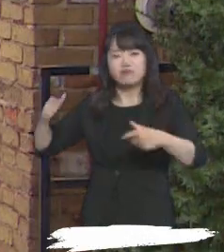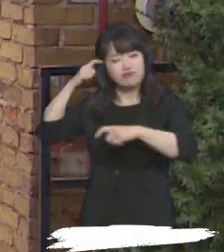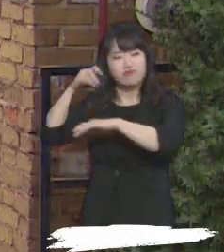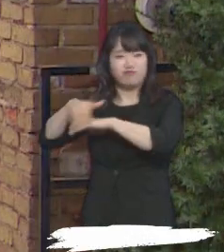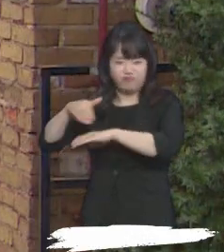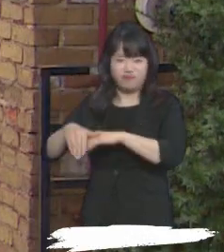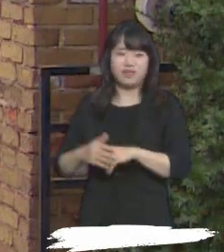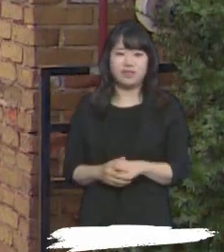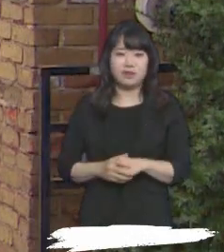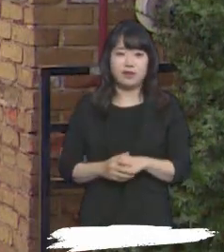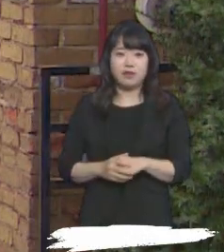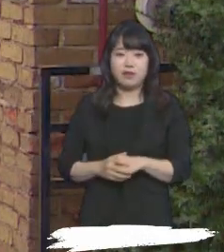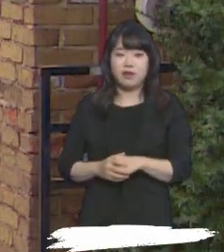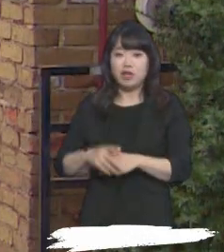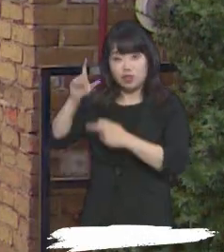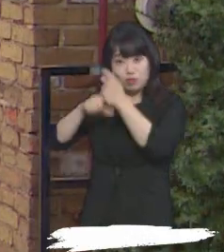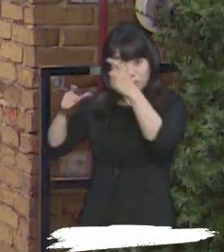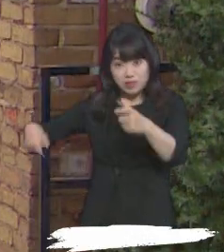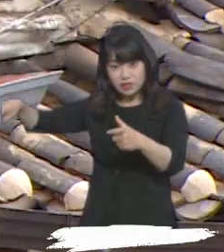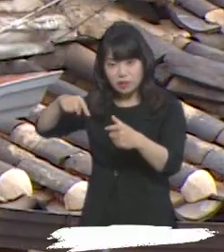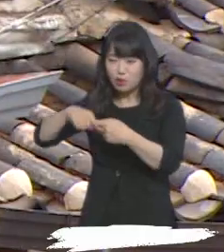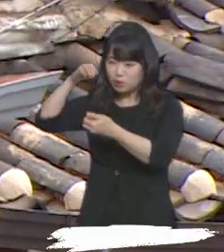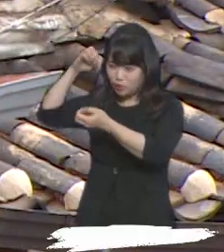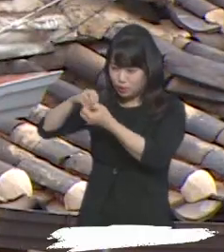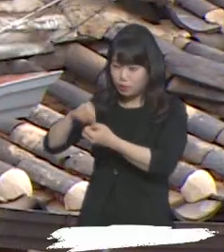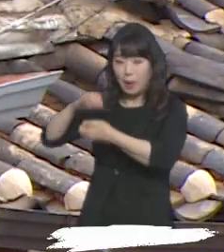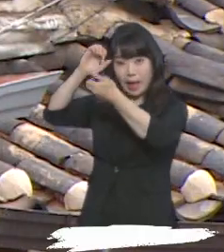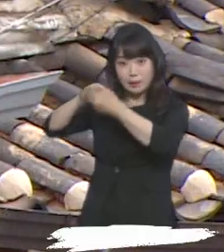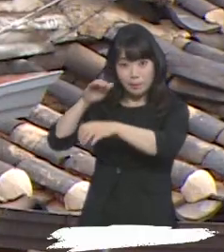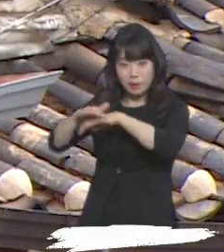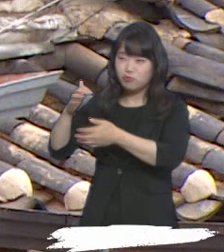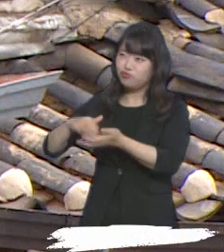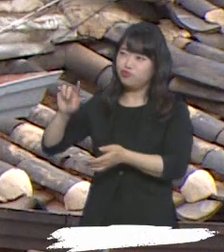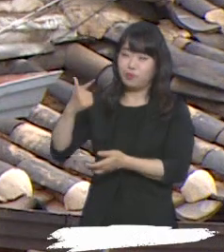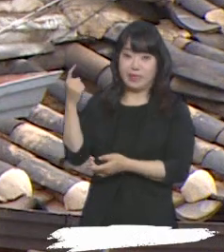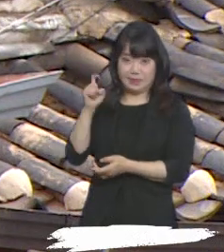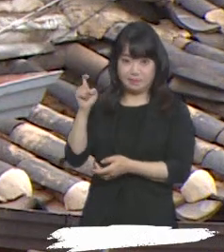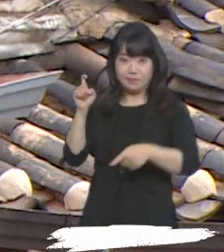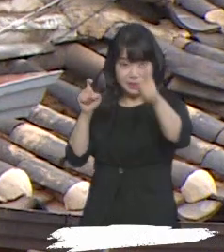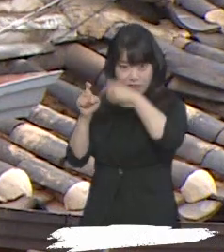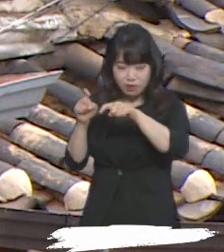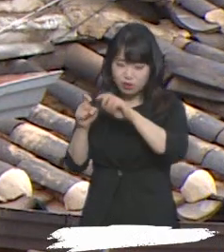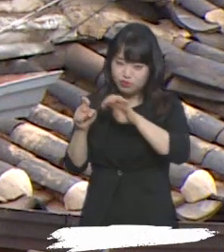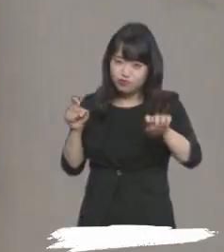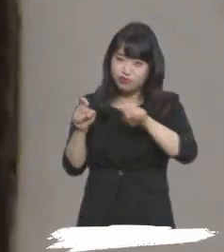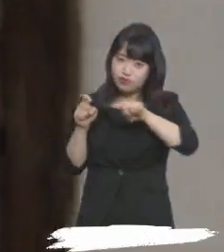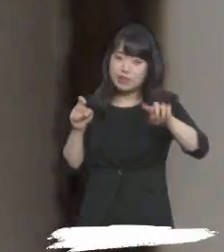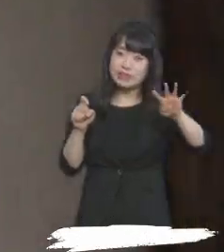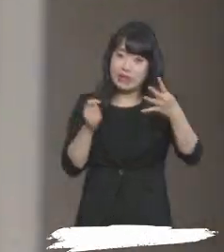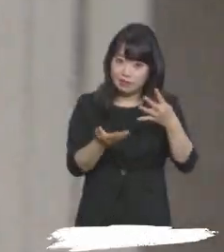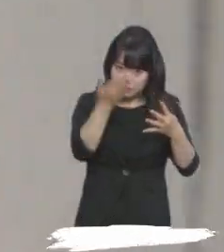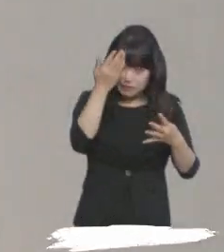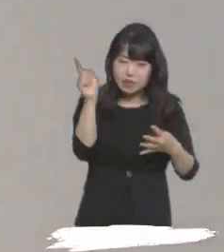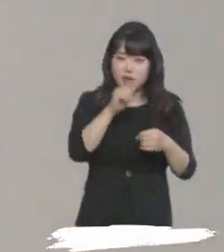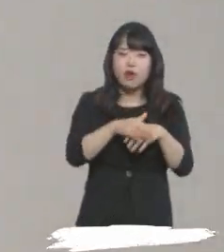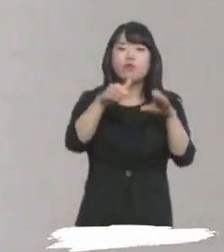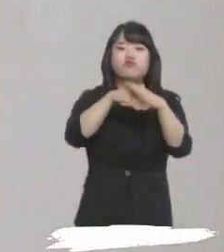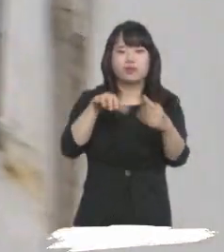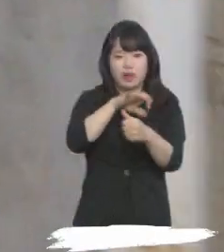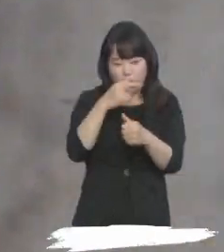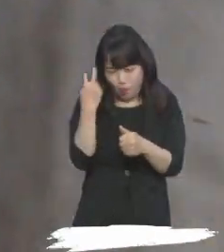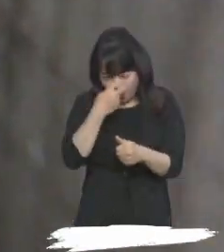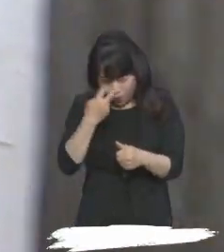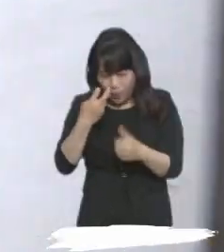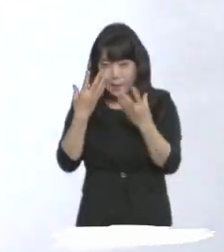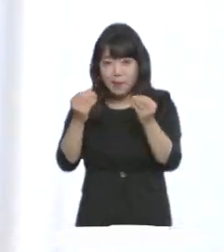현재 경복궁 서측 지역의 경우 전통 한옥은 모두 610여 채. 이 가운데 456채는 문화재 발굴 조사를